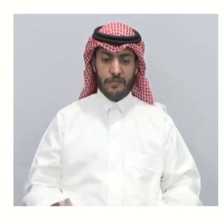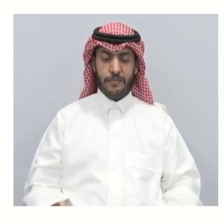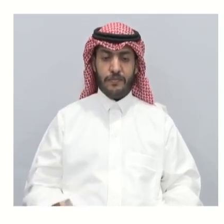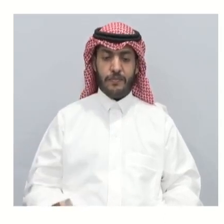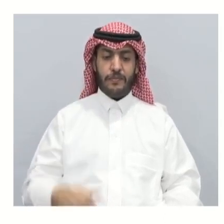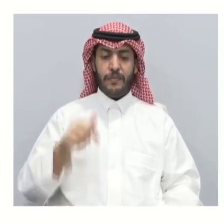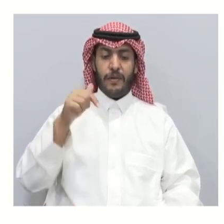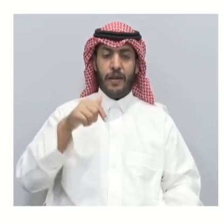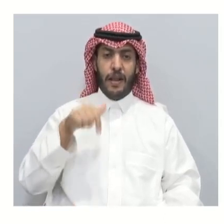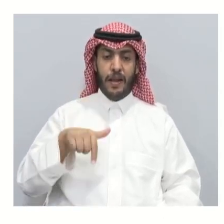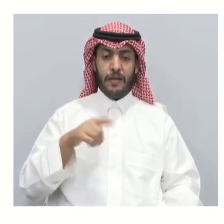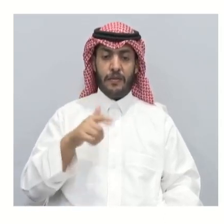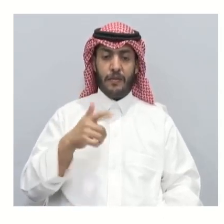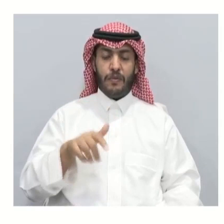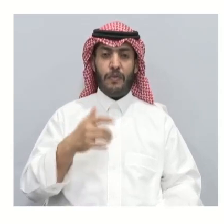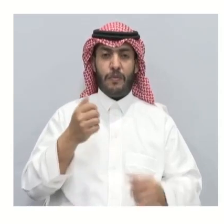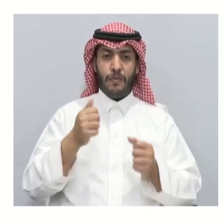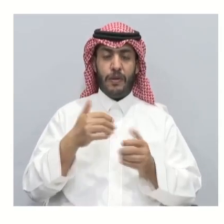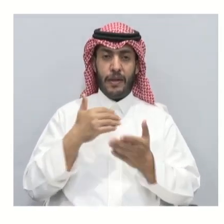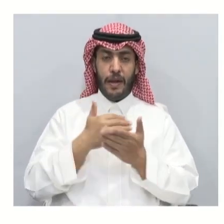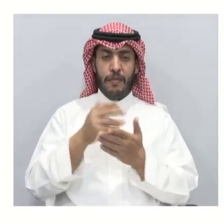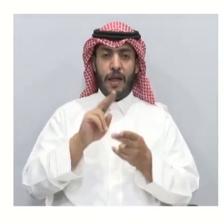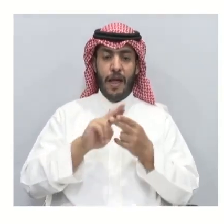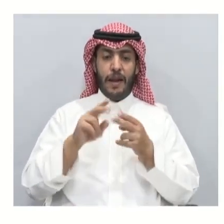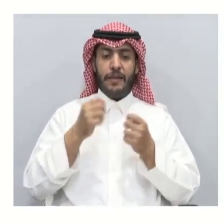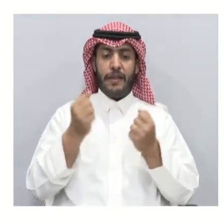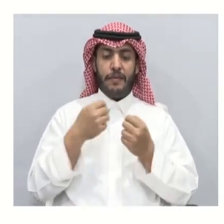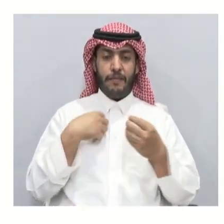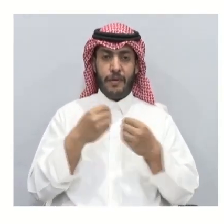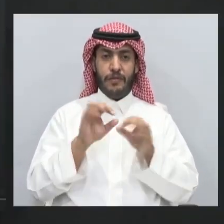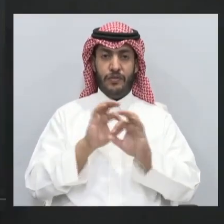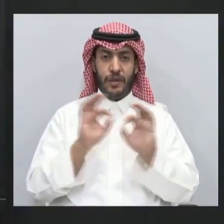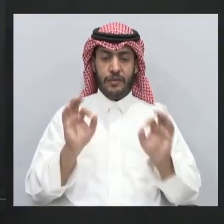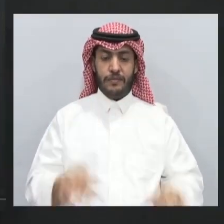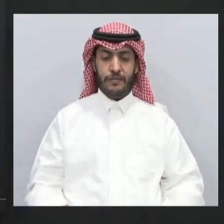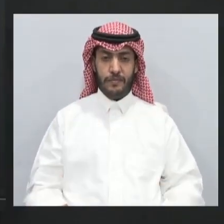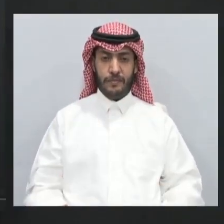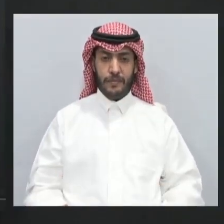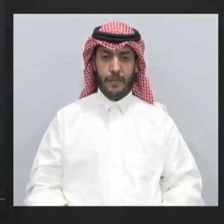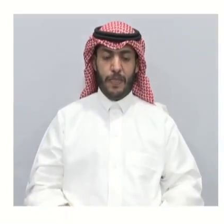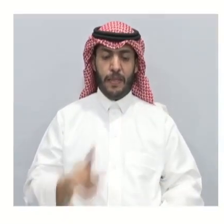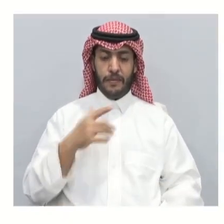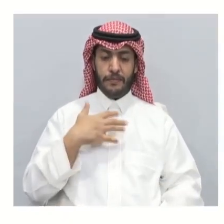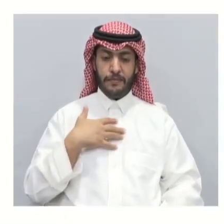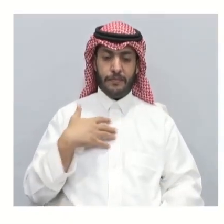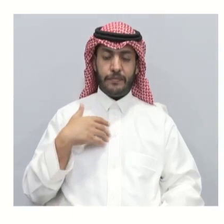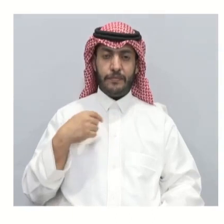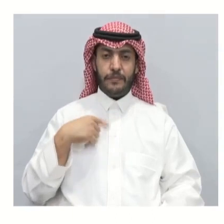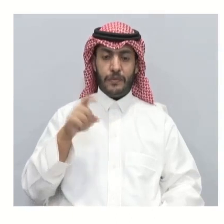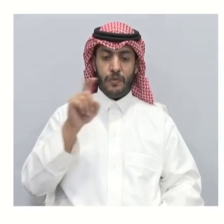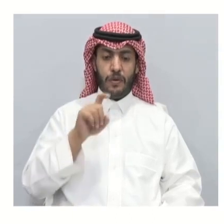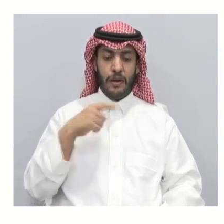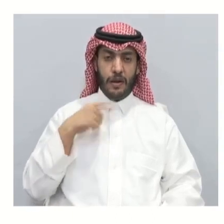الان يا مبدعين سنقوم باستكمال حل التدريبات معكم جاهزين يا مبدعين اسعدكم الله راح اقرا لكم